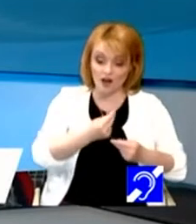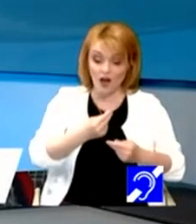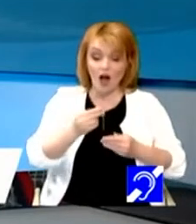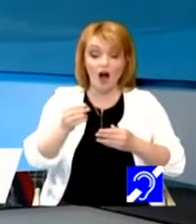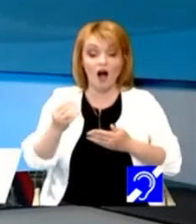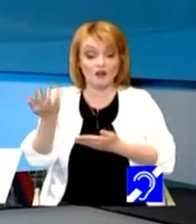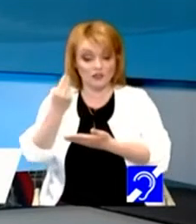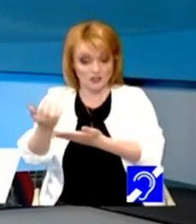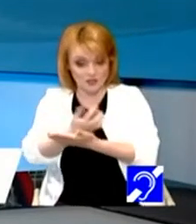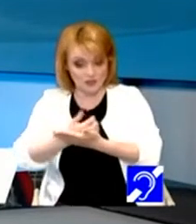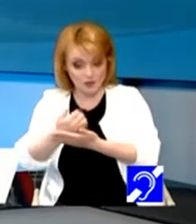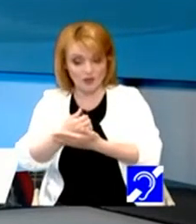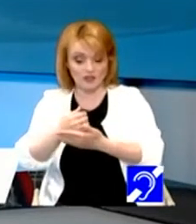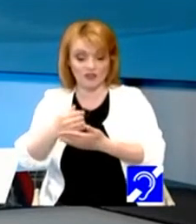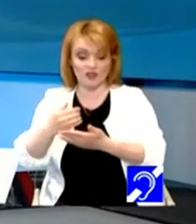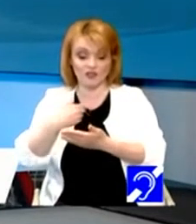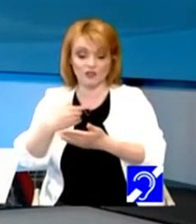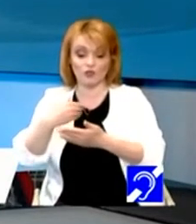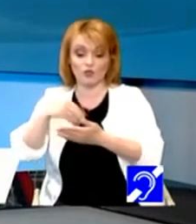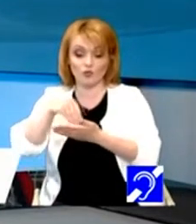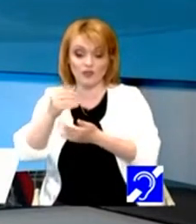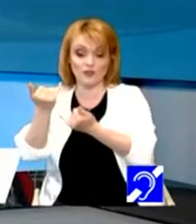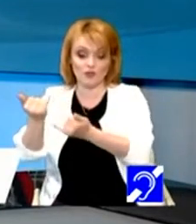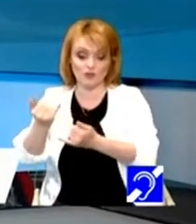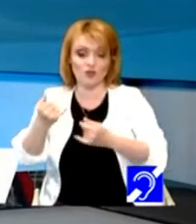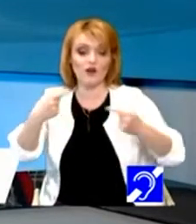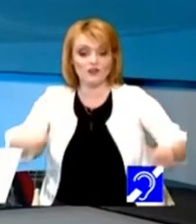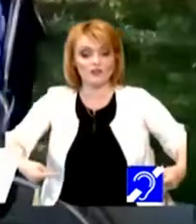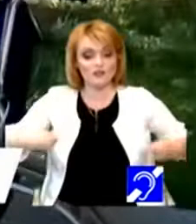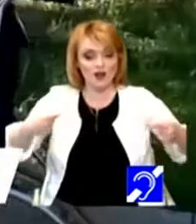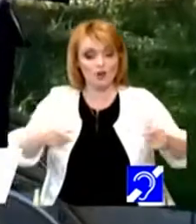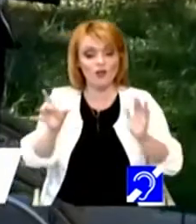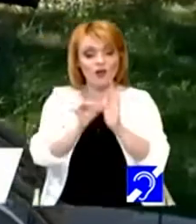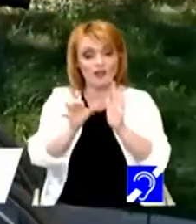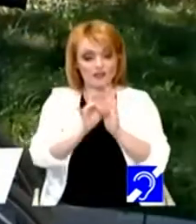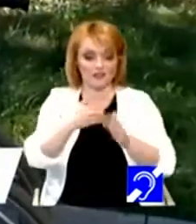i-au donat lui Ștefănel pentru a-și cumpăra un scaun cu rotile electric.